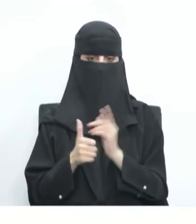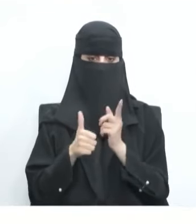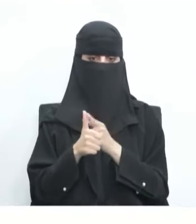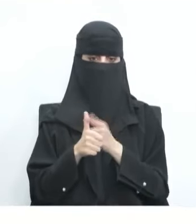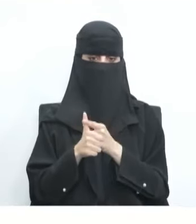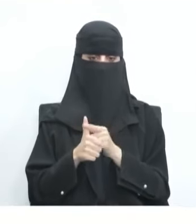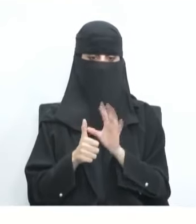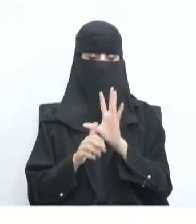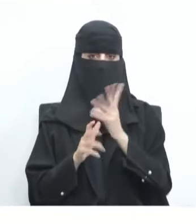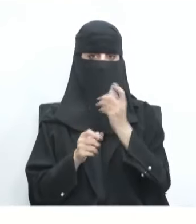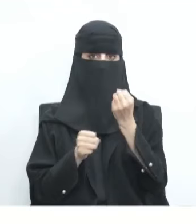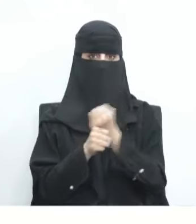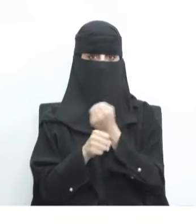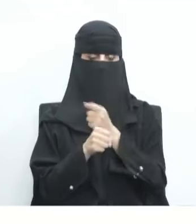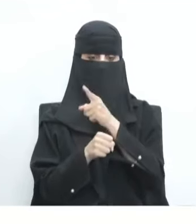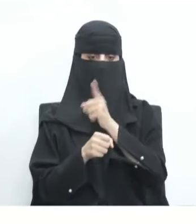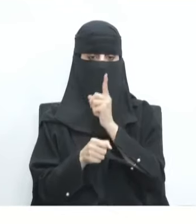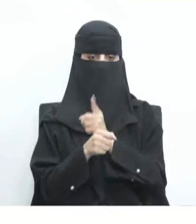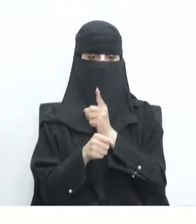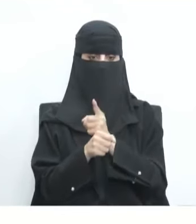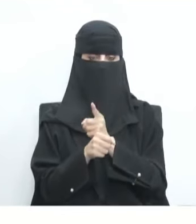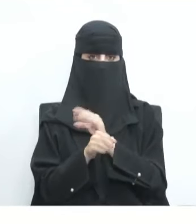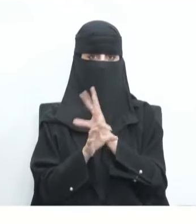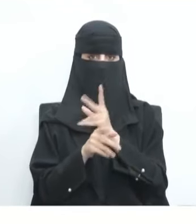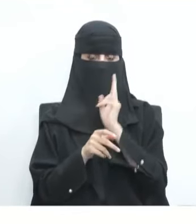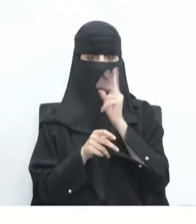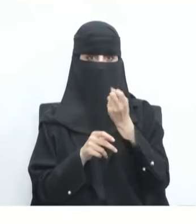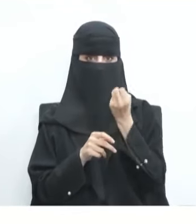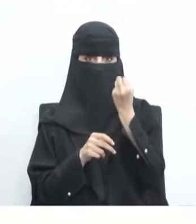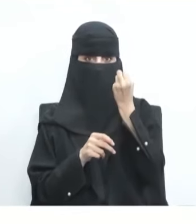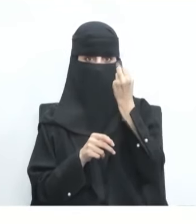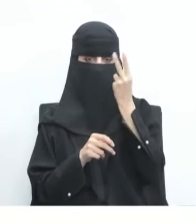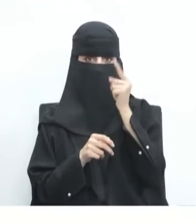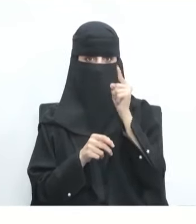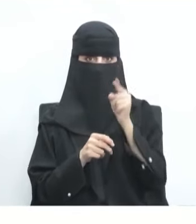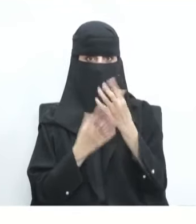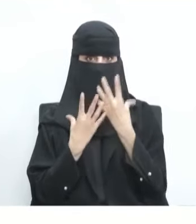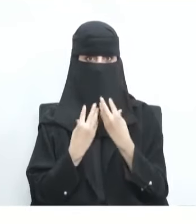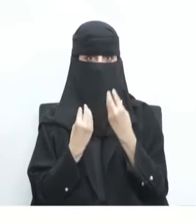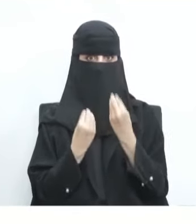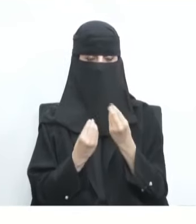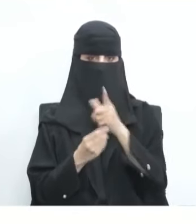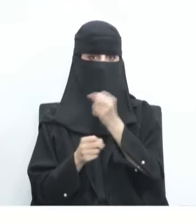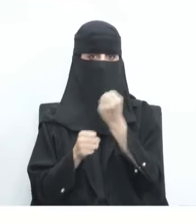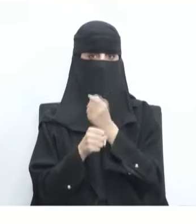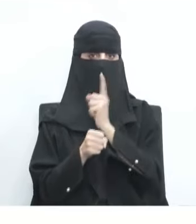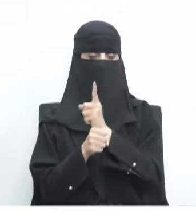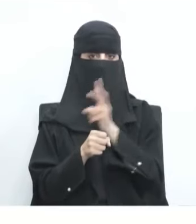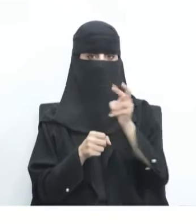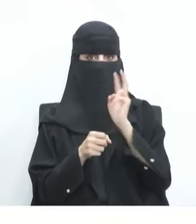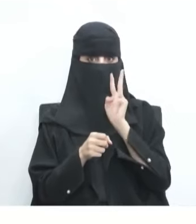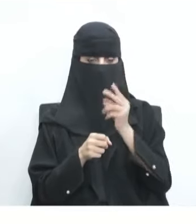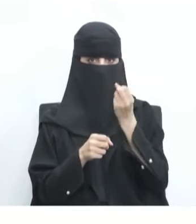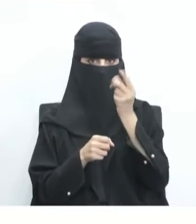وجيبوا عن الاسئله الاتيه هذا التدريب في الكتاب في الصفحه رقم 33 ان كنت